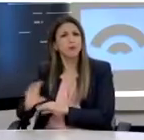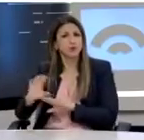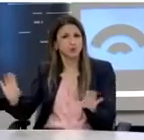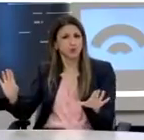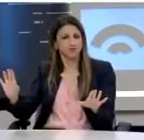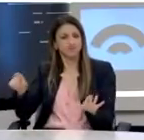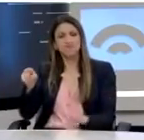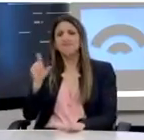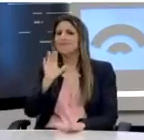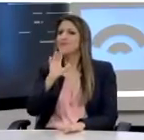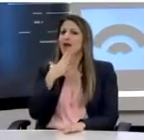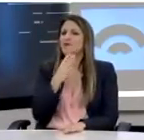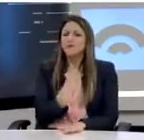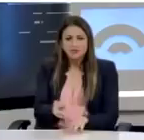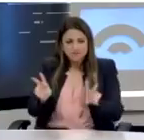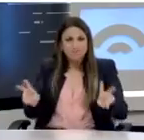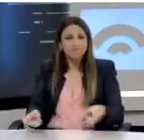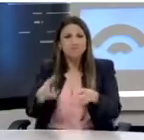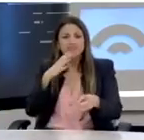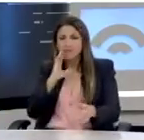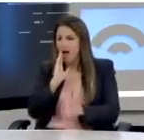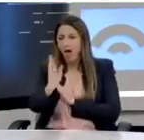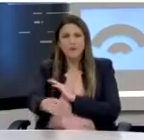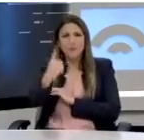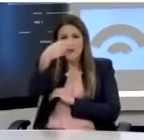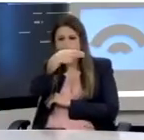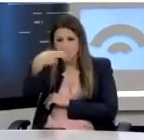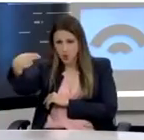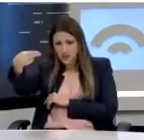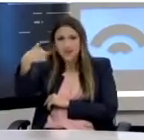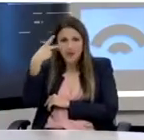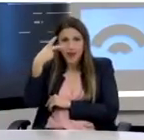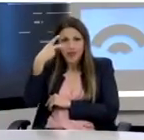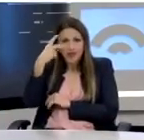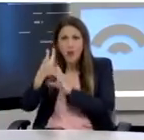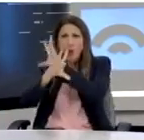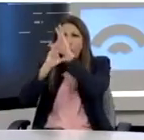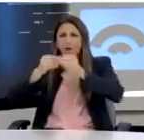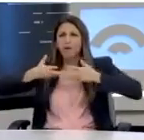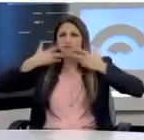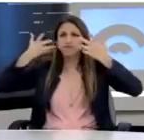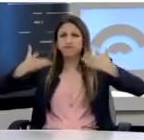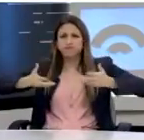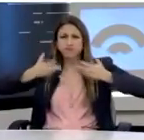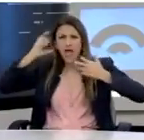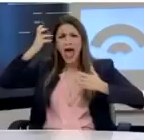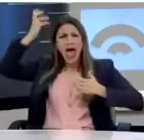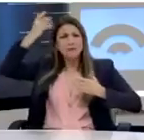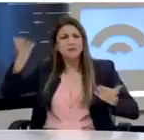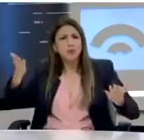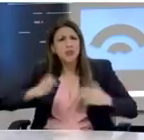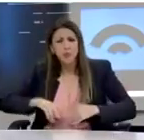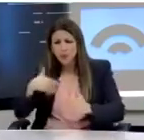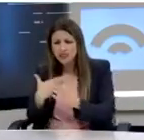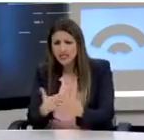αποκαλυπτική? Διότι με μία και μόνη κίνηση κατεδαφίζει όλες αυτές τις αντιεπιστημονικές, τις πατριδοκάπηλες ανοησίες που έχουν